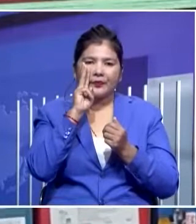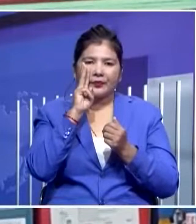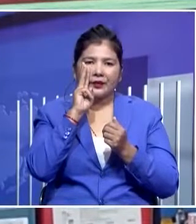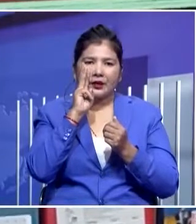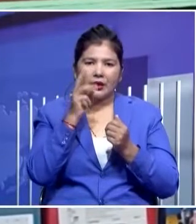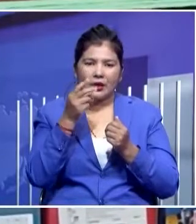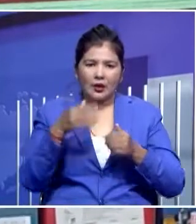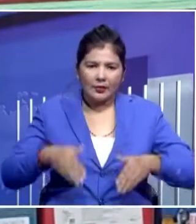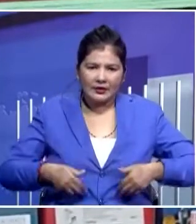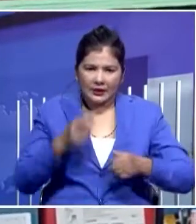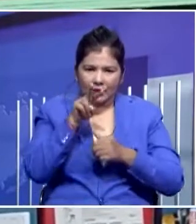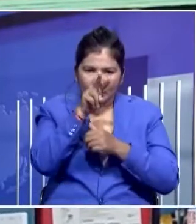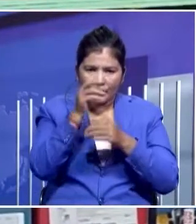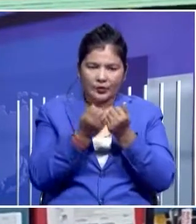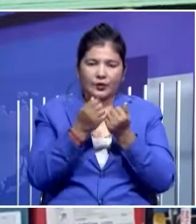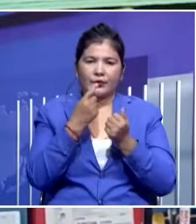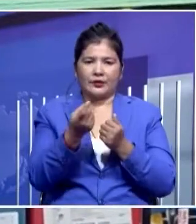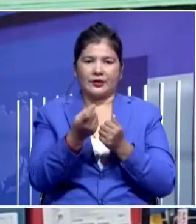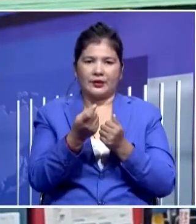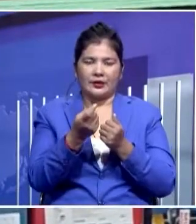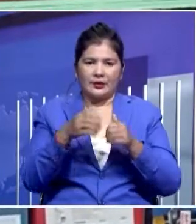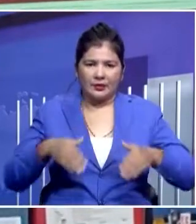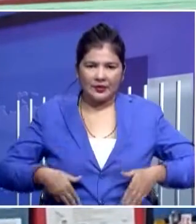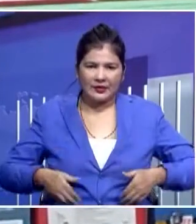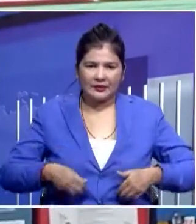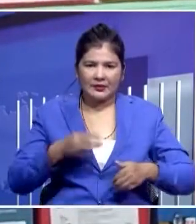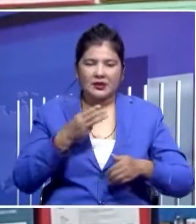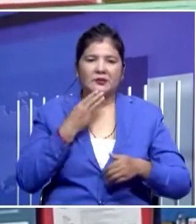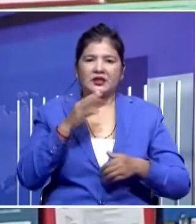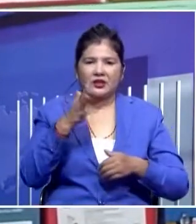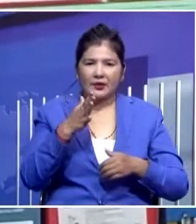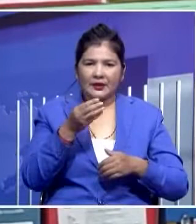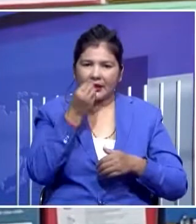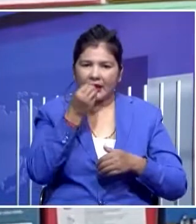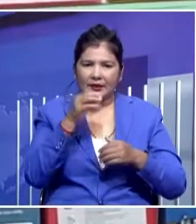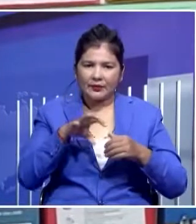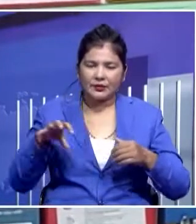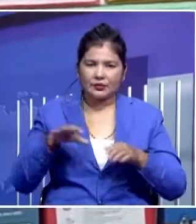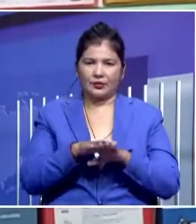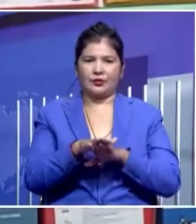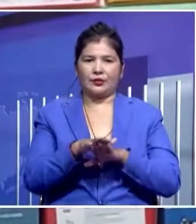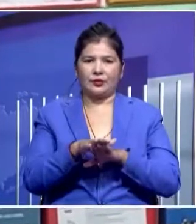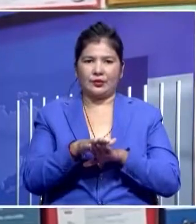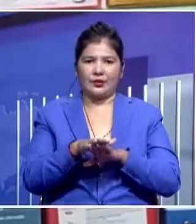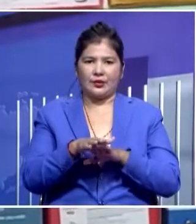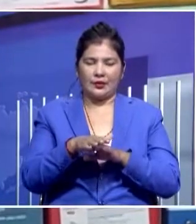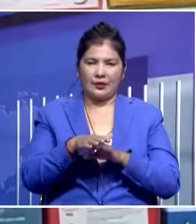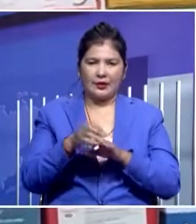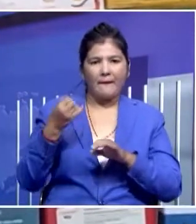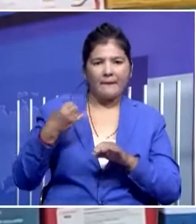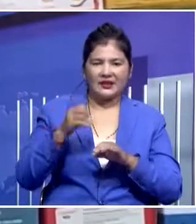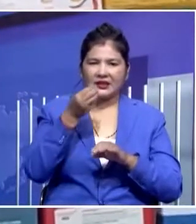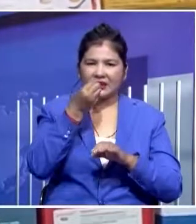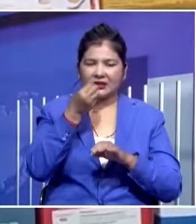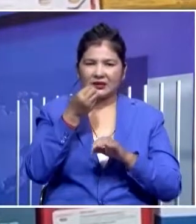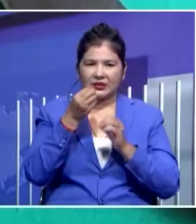बजार अनुगमन गर्न सक्यो भने बजारमा म्याद नागेका खाद्य वस्तुहरू अथवा विषादीजन्य खाद्य वस्तुहरू